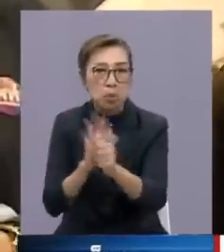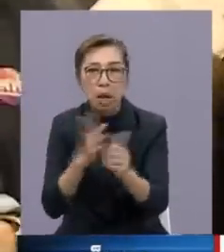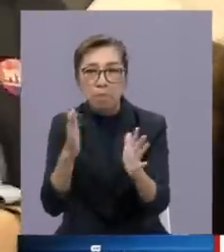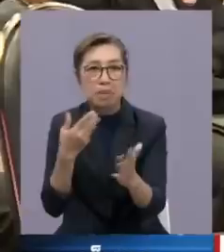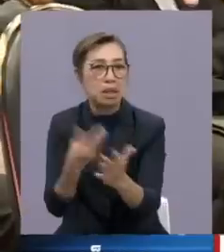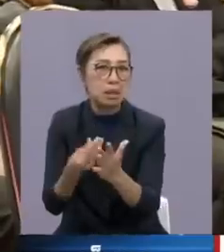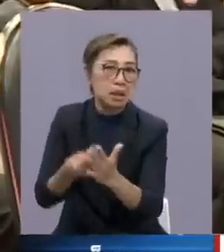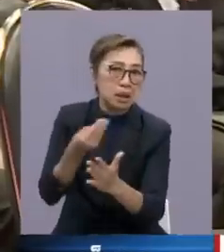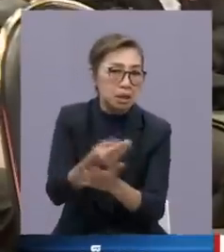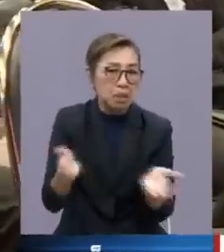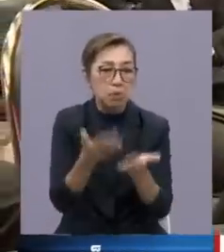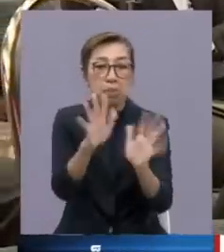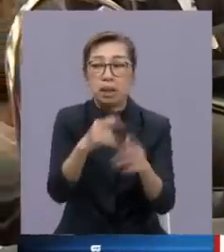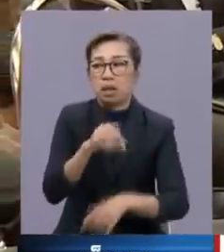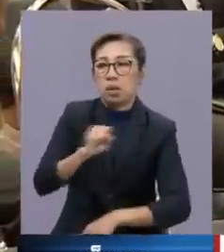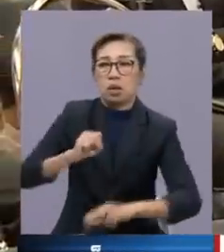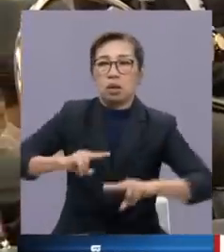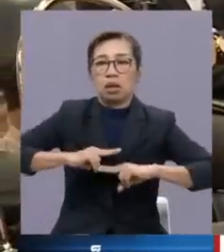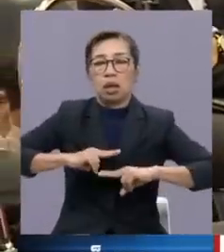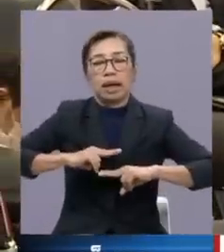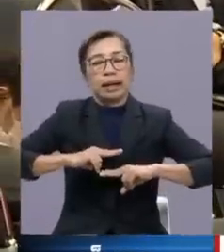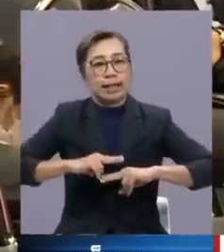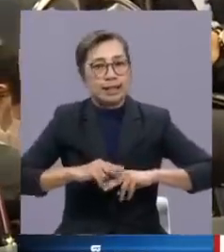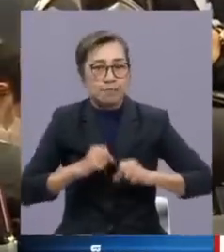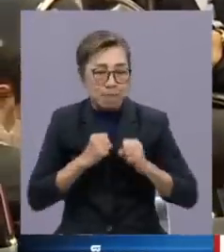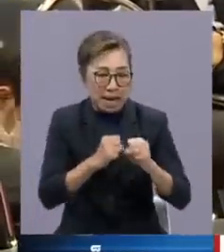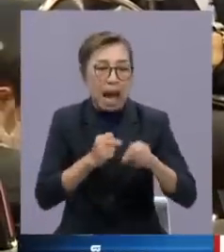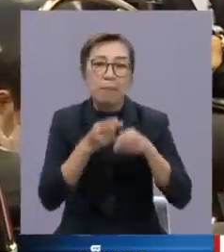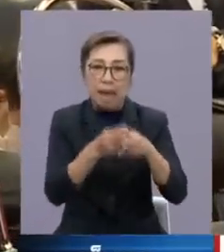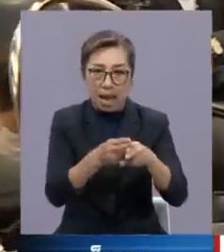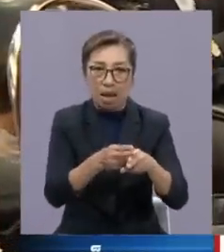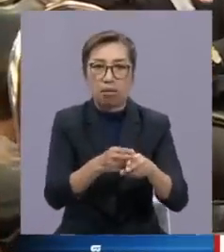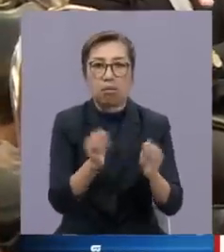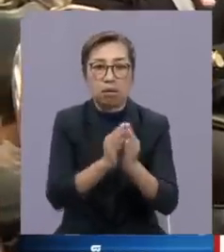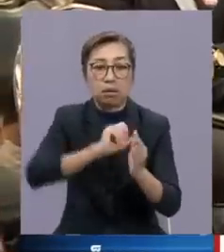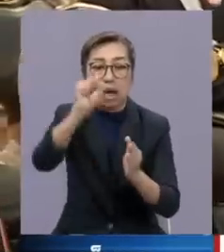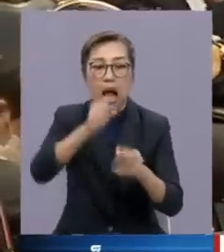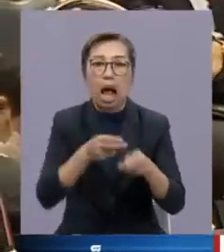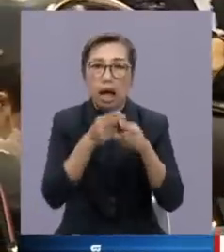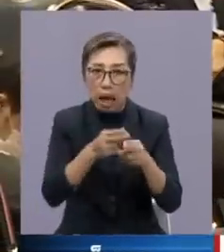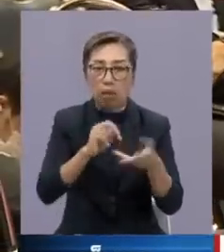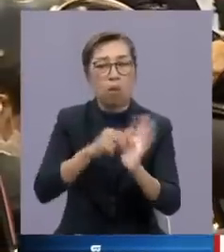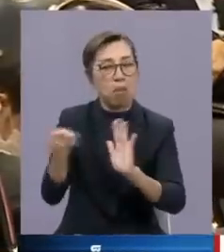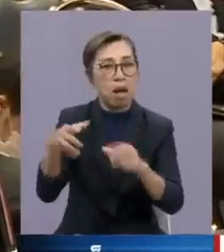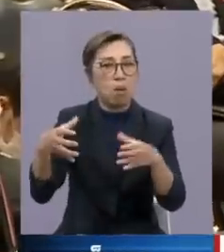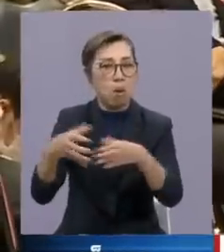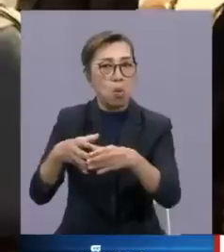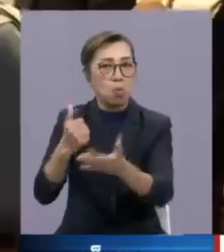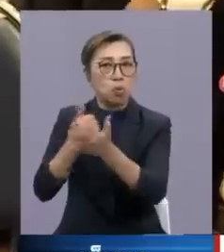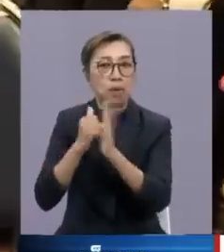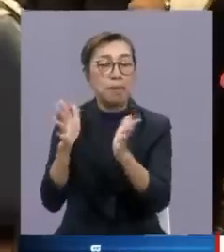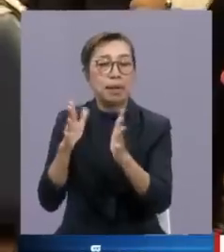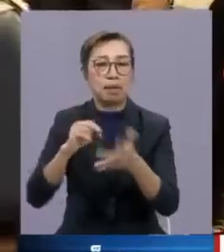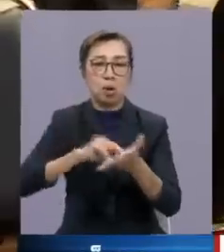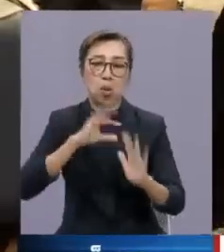ที่ควรทำให้ต่างคนต่างเอาตัวรอดด้วยตัวเองทั้งสิ้นนอกจากนี้ทีมสสก็ยังวิพากษ์วิจารณ์กันด้วยว่าเหตุผลที่พ